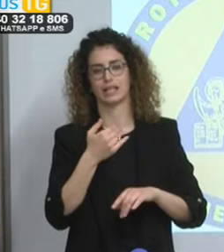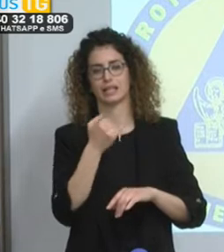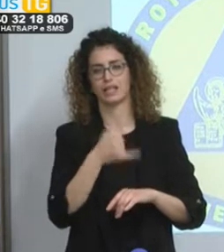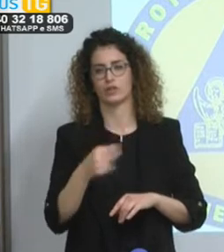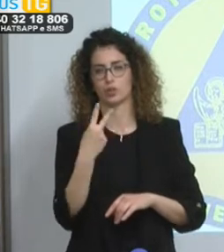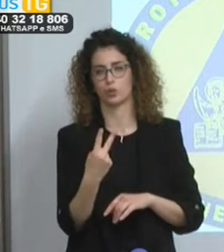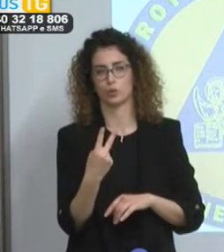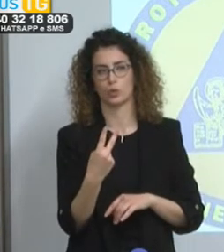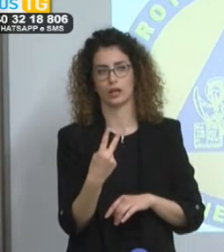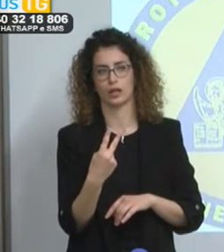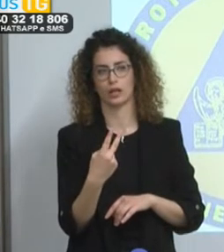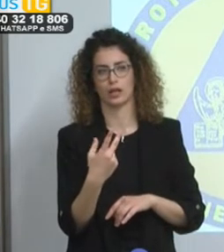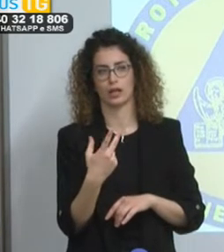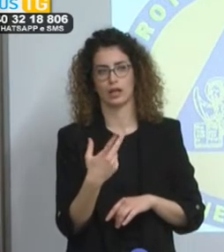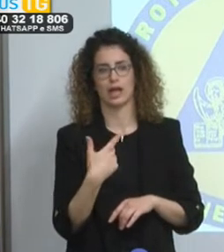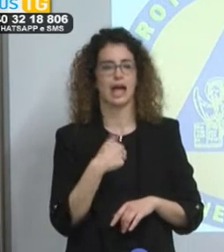diviso 2.